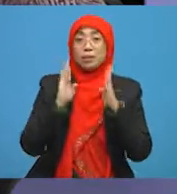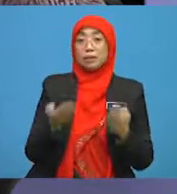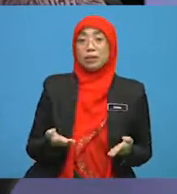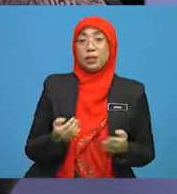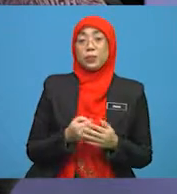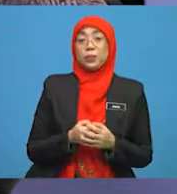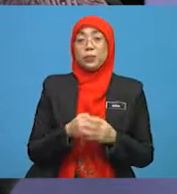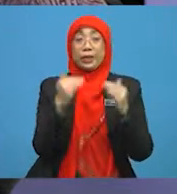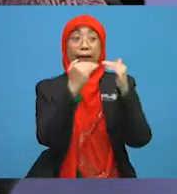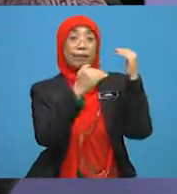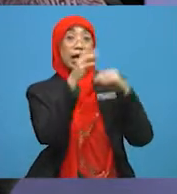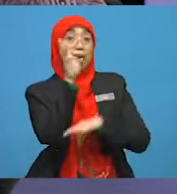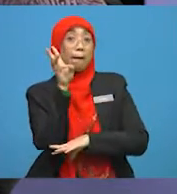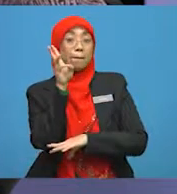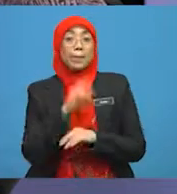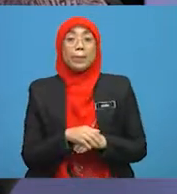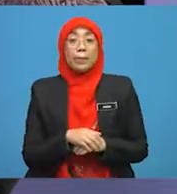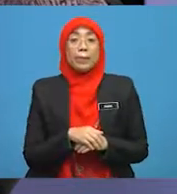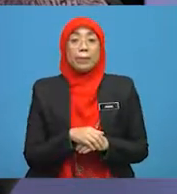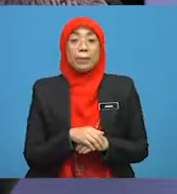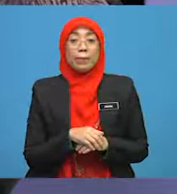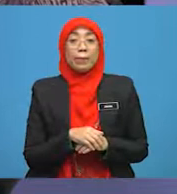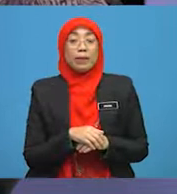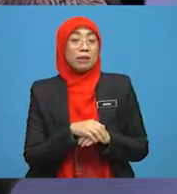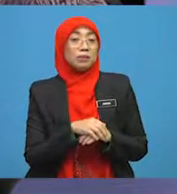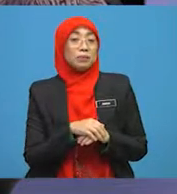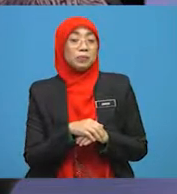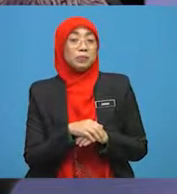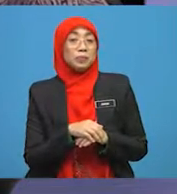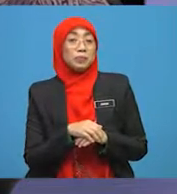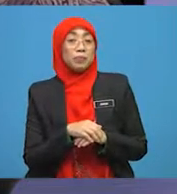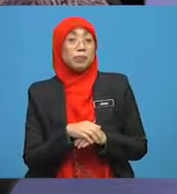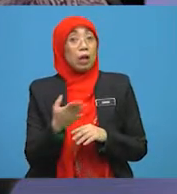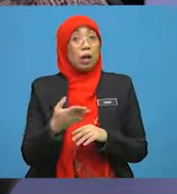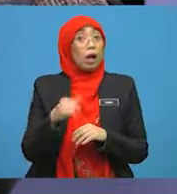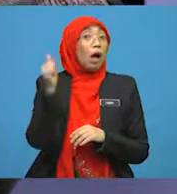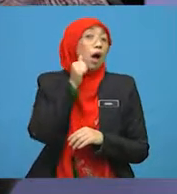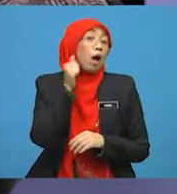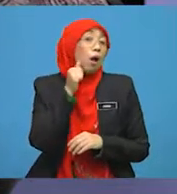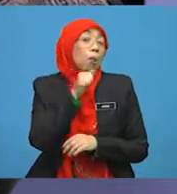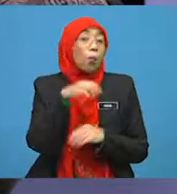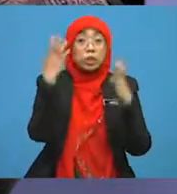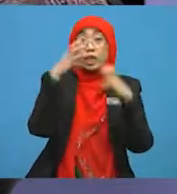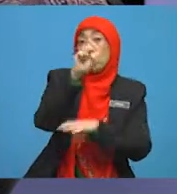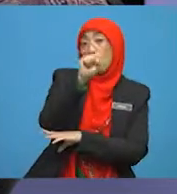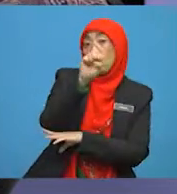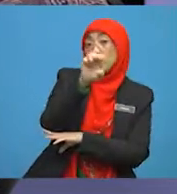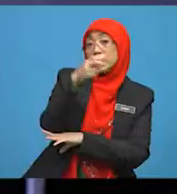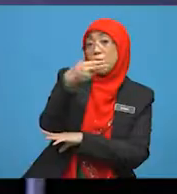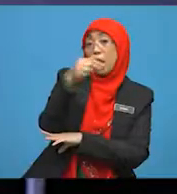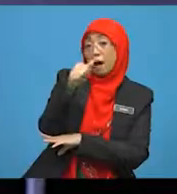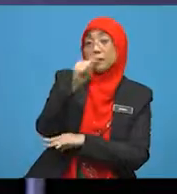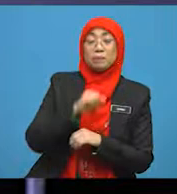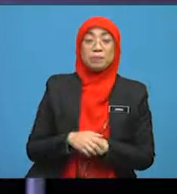tingkatan 6. Cikgu perkenalkan, Cikgu Siha di sebelah kanan cikgu. Assalamualaikum Cikgu Siha, apa